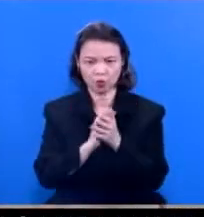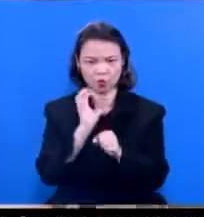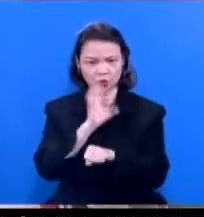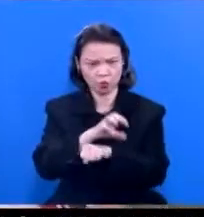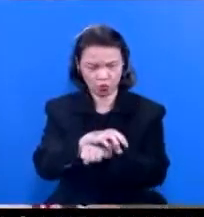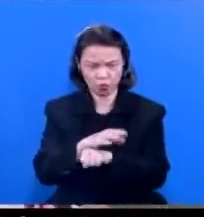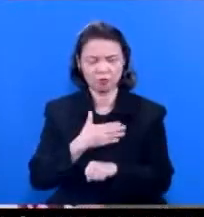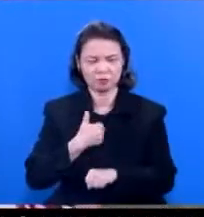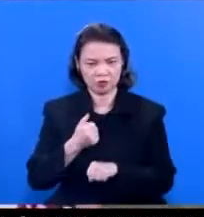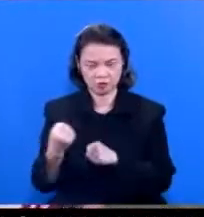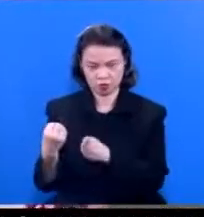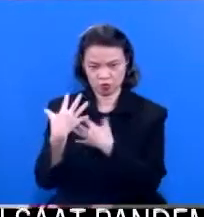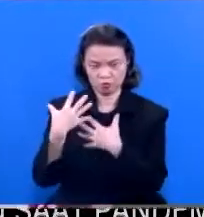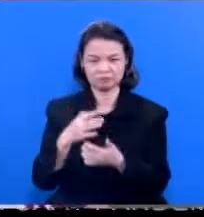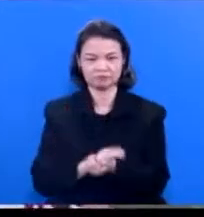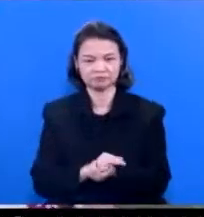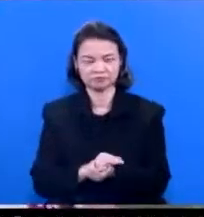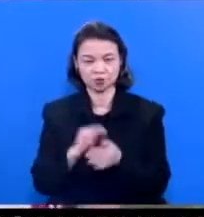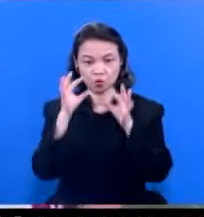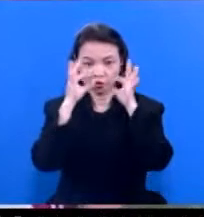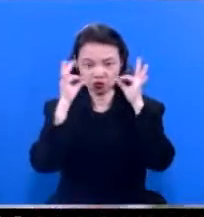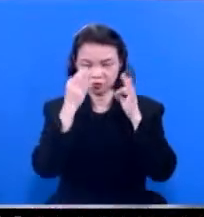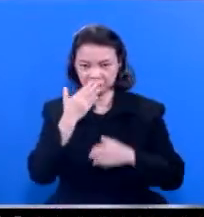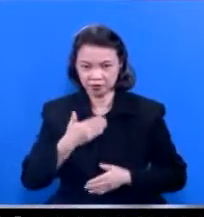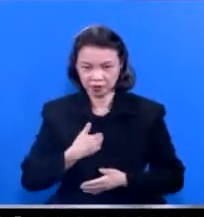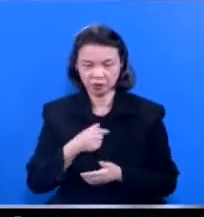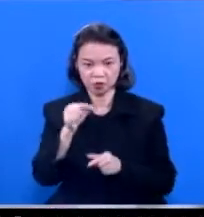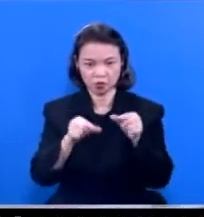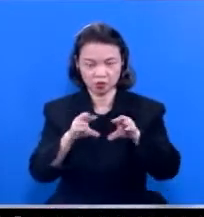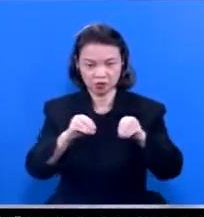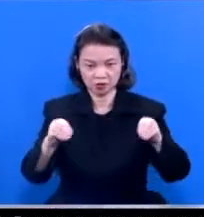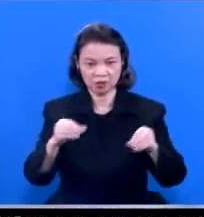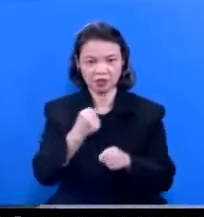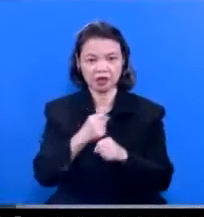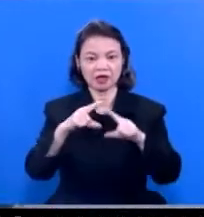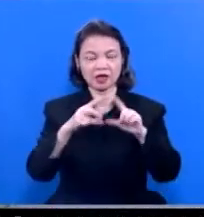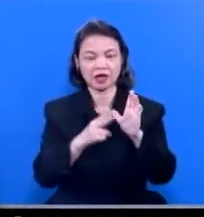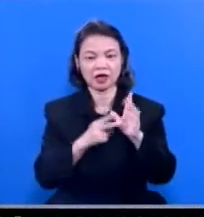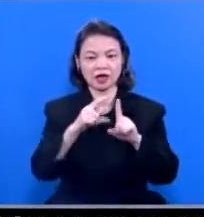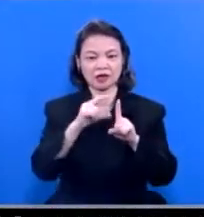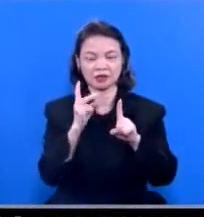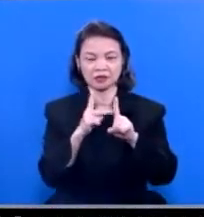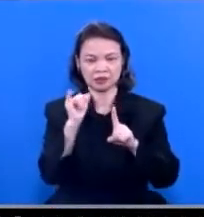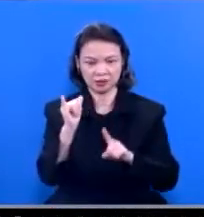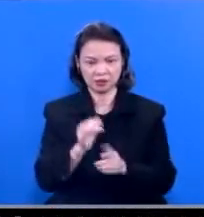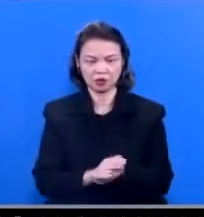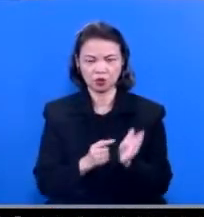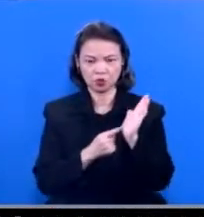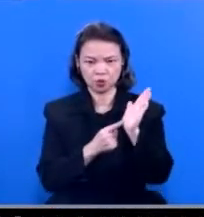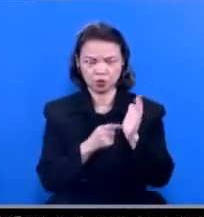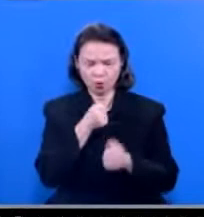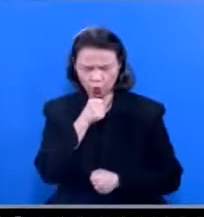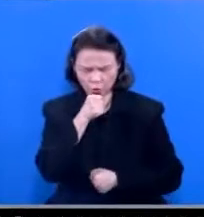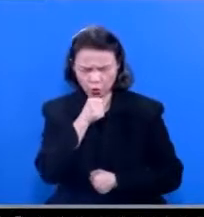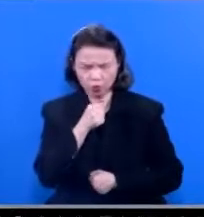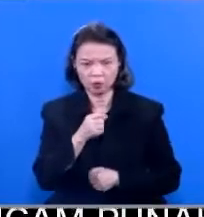ini. Salah satunya adalah kucing jantan milik karyawan swasta Gandhi Setiawan. Bergejala seperti batuk-batuk, flu dan tidak nafsu